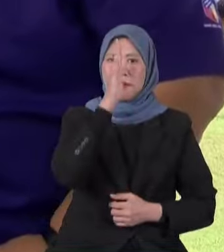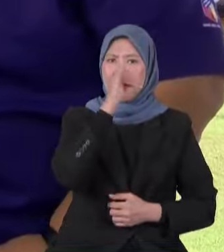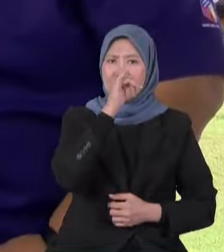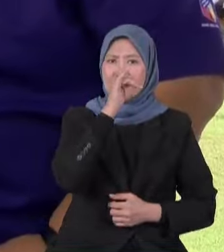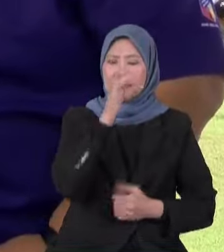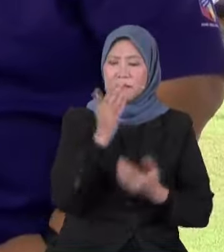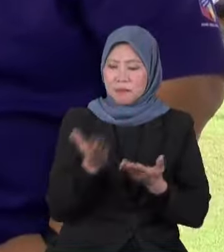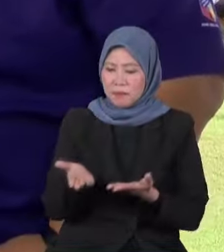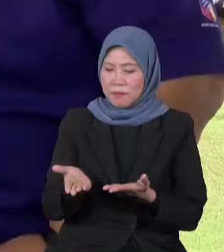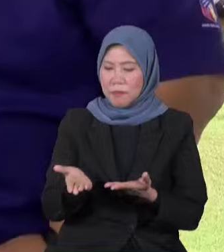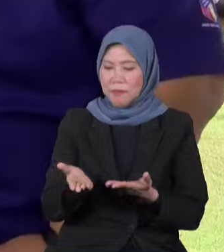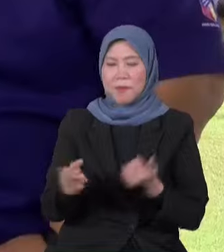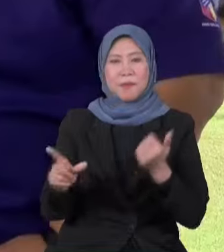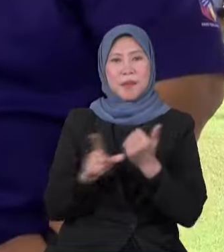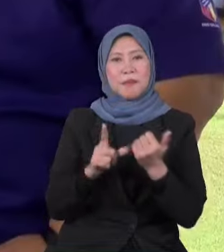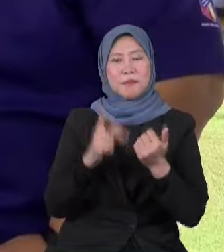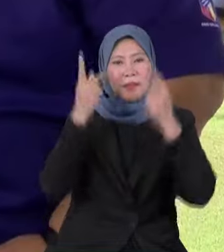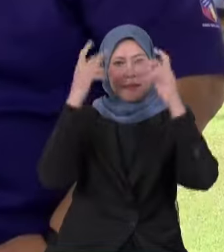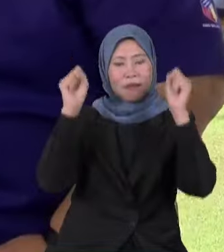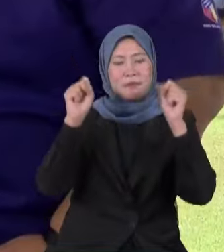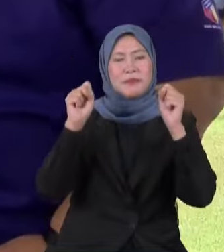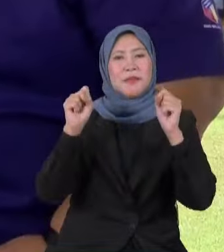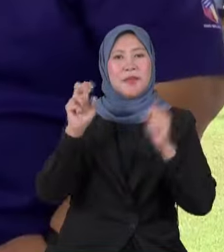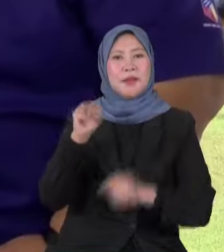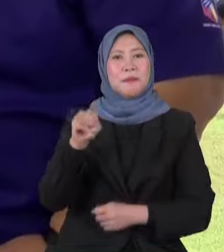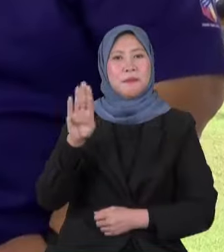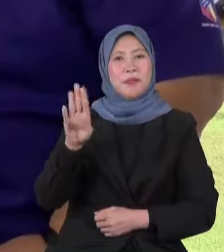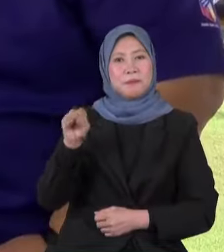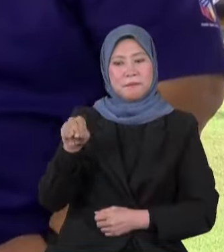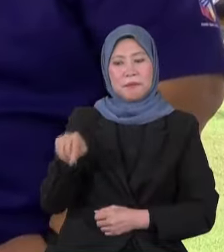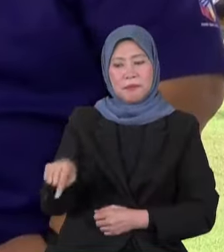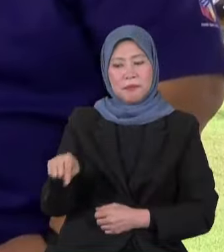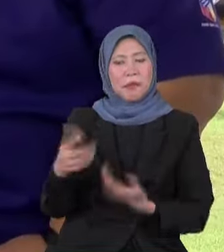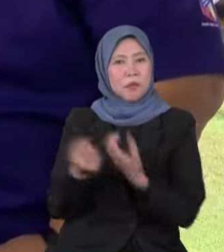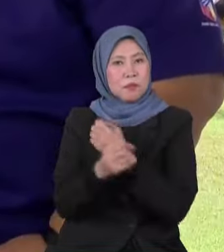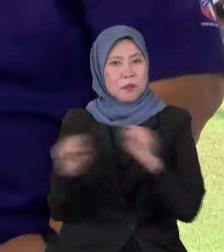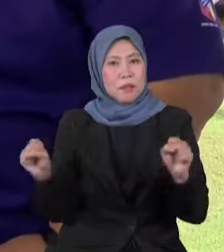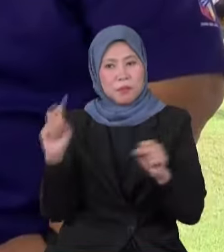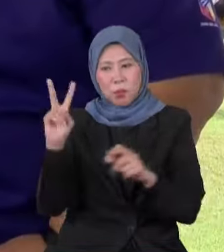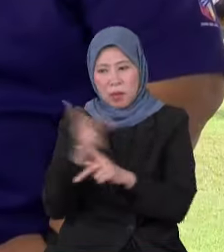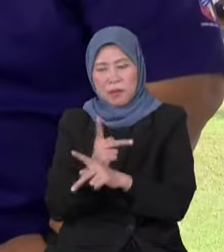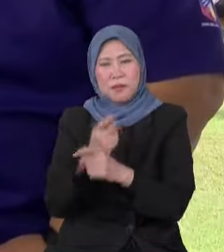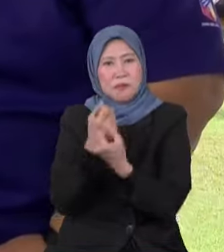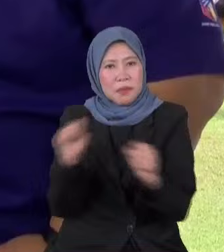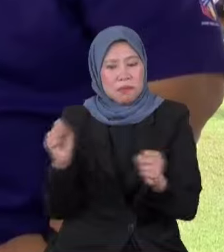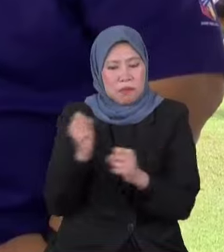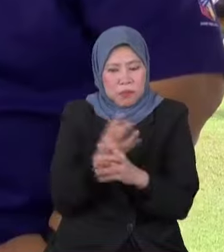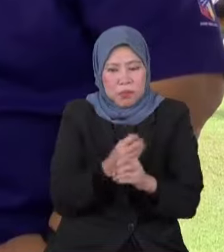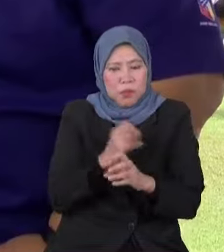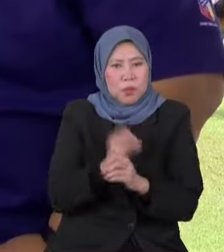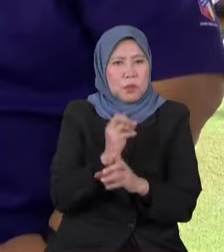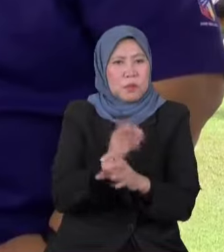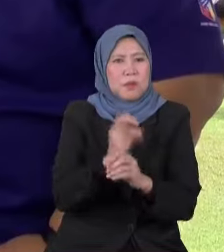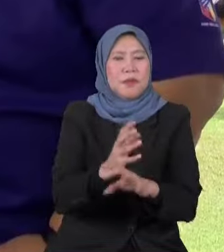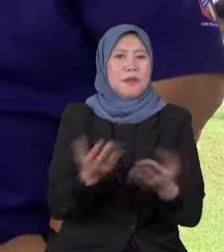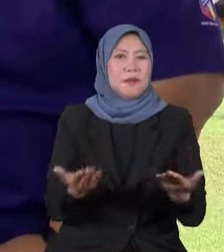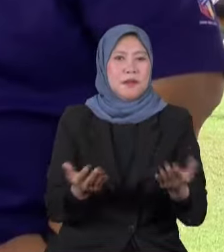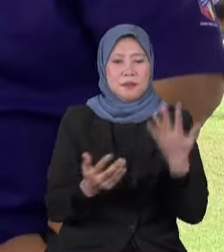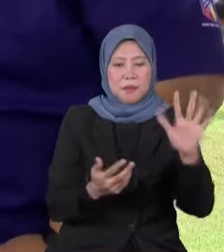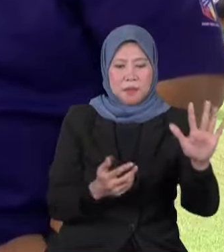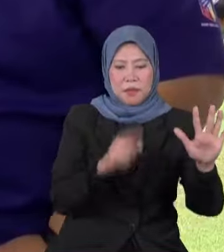bagi Encik Fairuz, Timbalan Presiden Majlis Belia Malaysia MBM ini, mesti persiapan kena buat dua kali ganda. Maknanya persiapan pada 15 dan juga